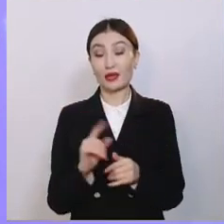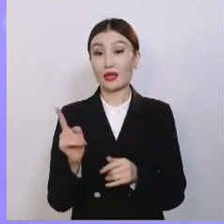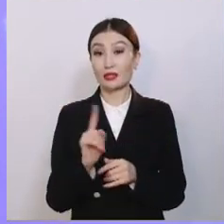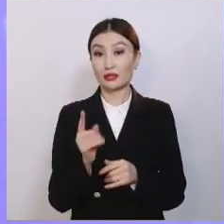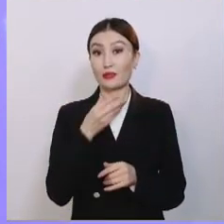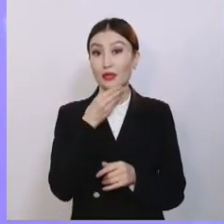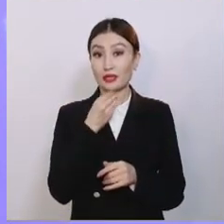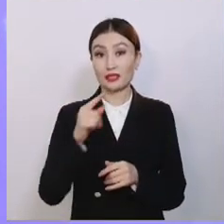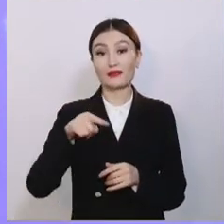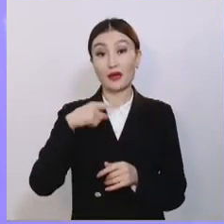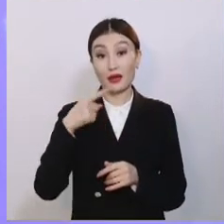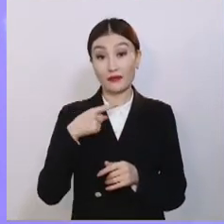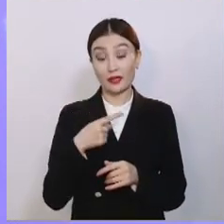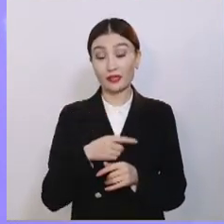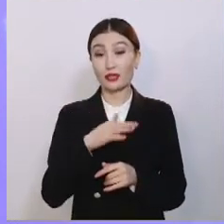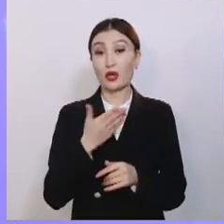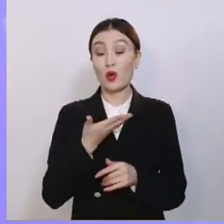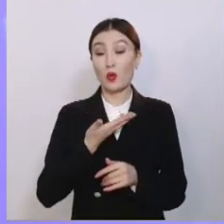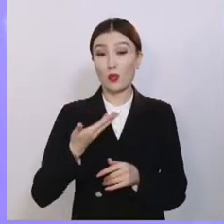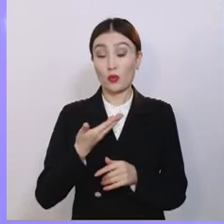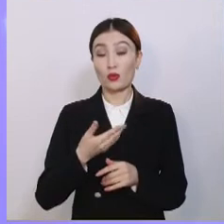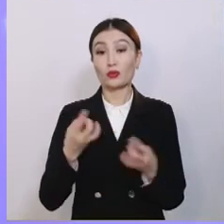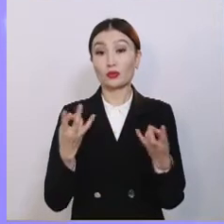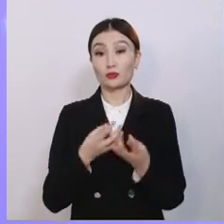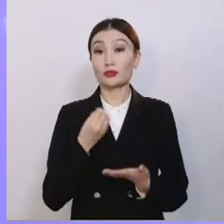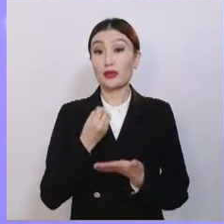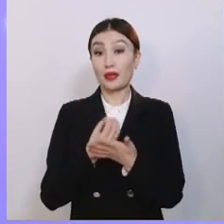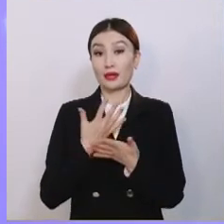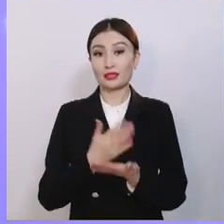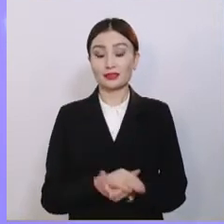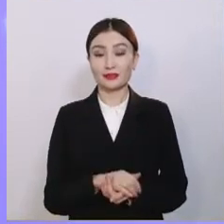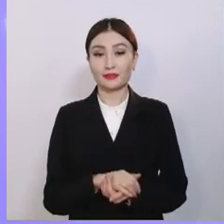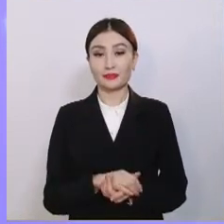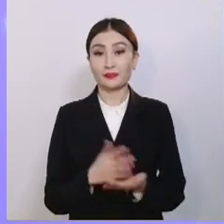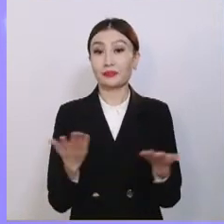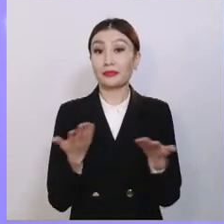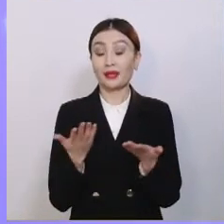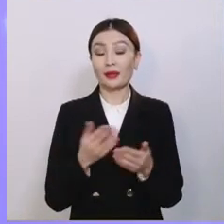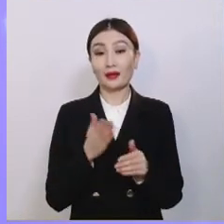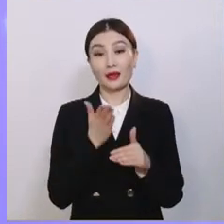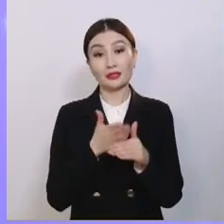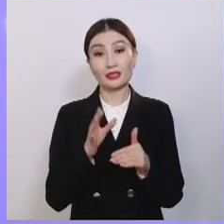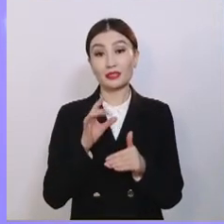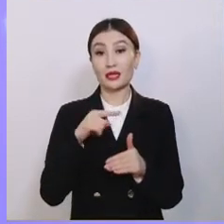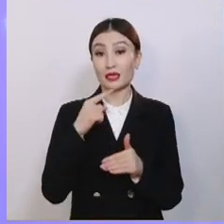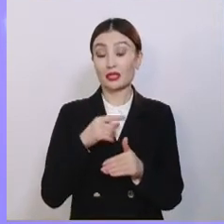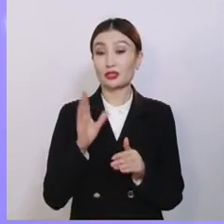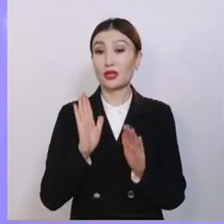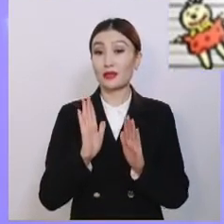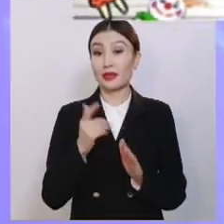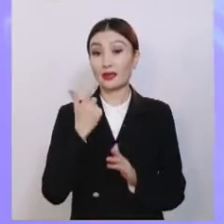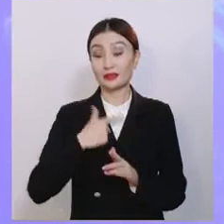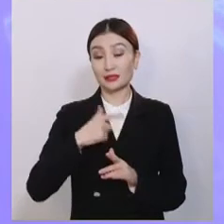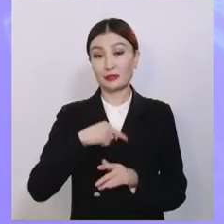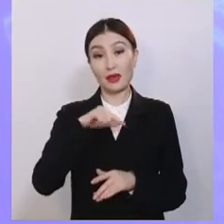Чтоб красиво говорить, мною нужно дорожить. Какая часть речи может так